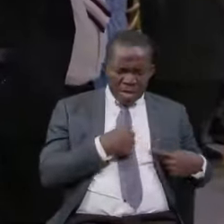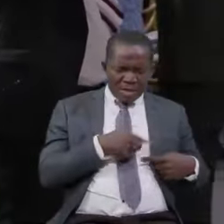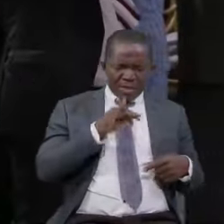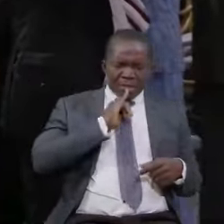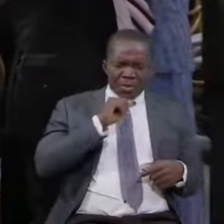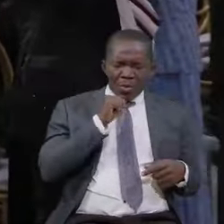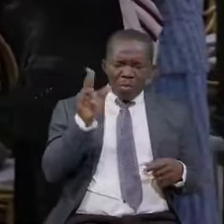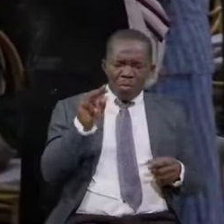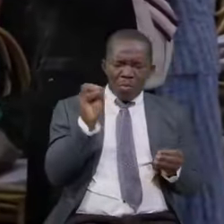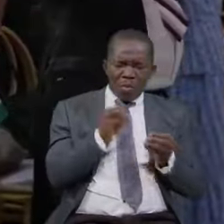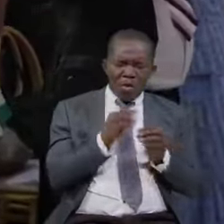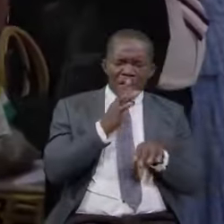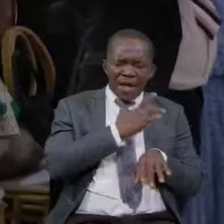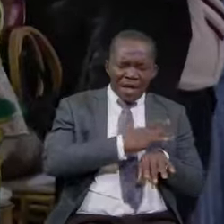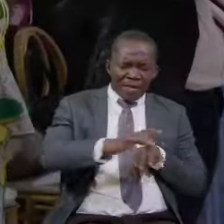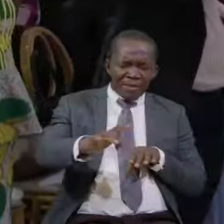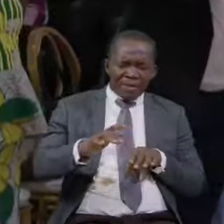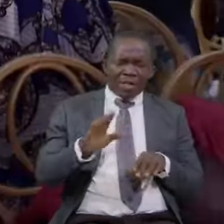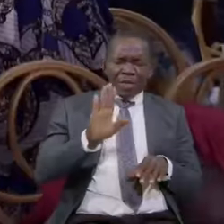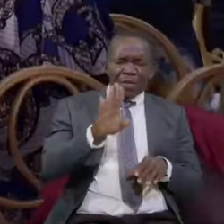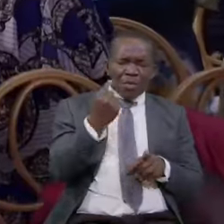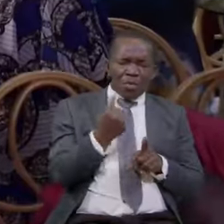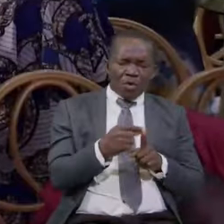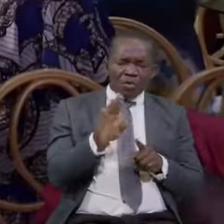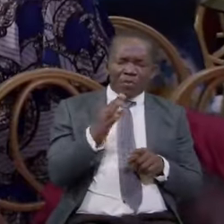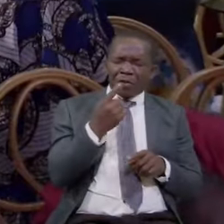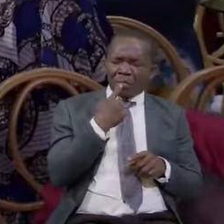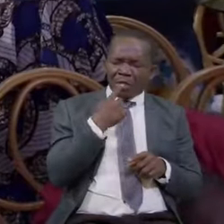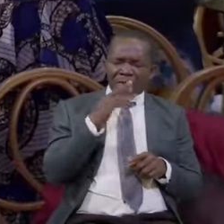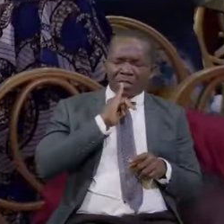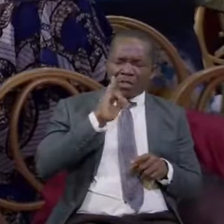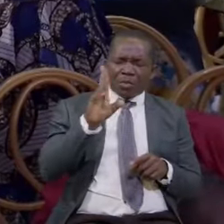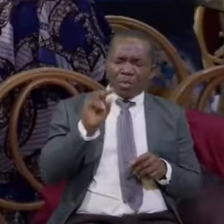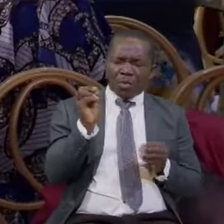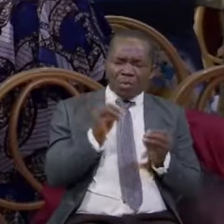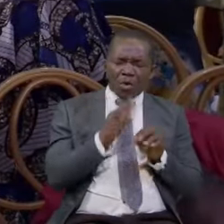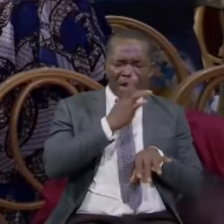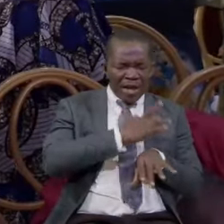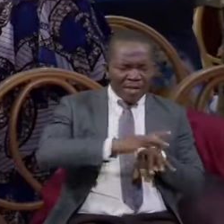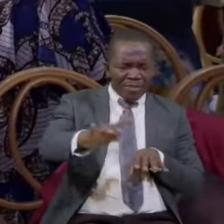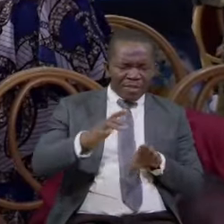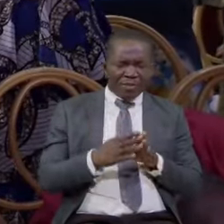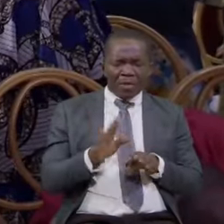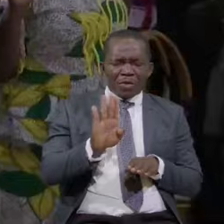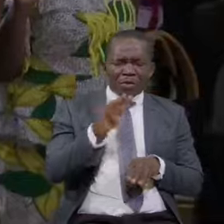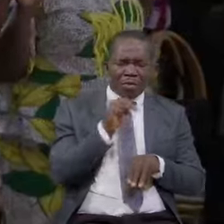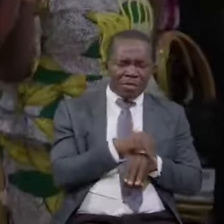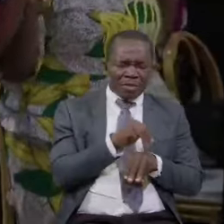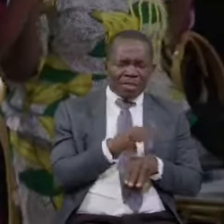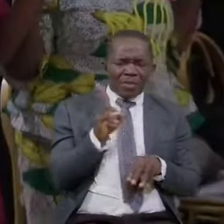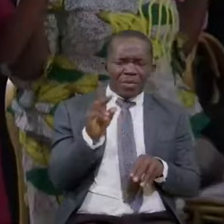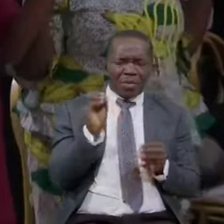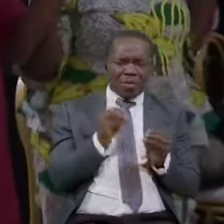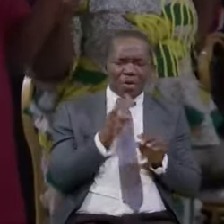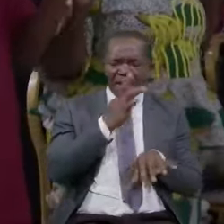vide la parole de ta bouche n'est plus vide ton ministère n'est plus